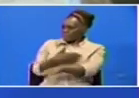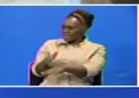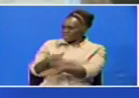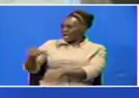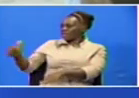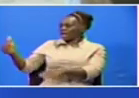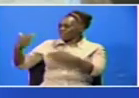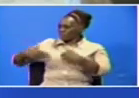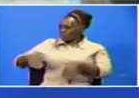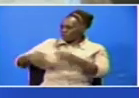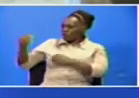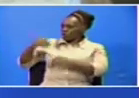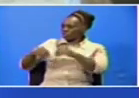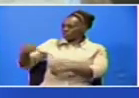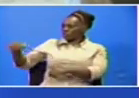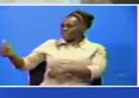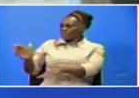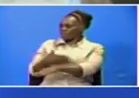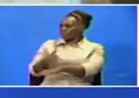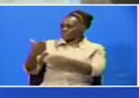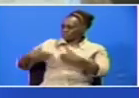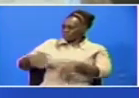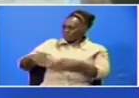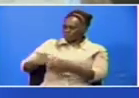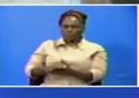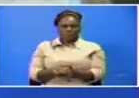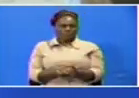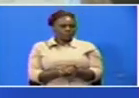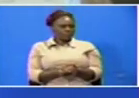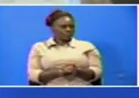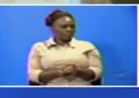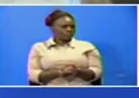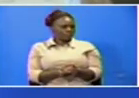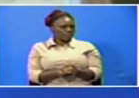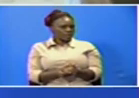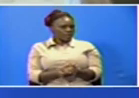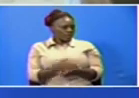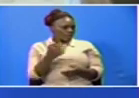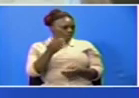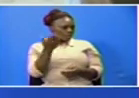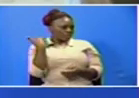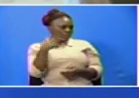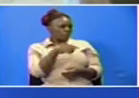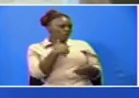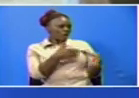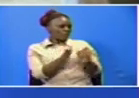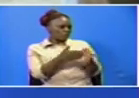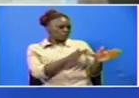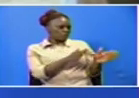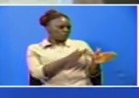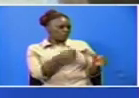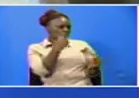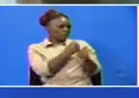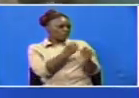wenzangu, mchango wa wasanii wenzangu. Na kufurahia mziki kwa ujumla. Ulikuwa na fursa ya kuwa katika stage moja